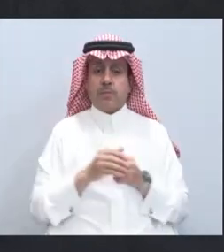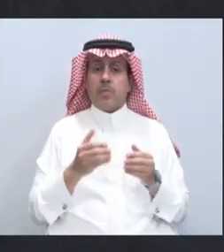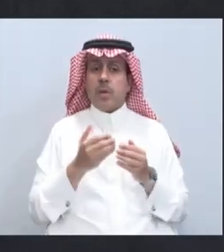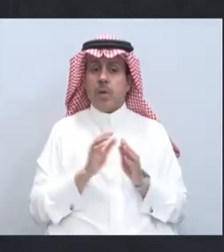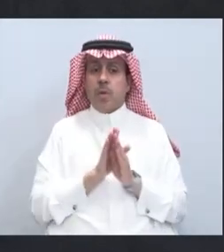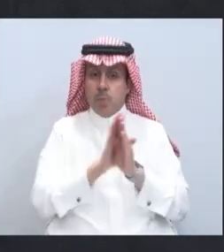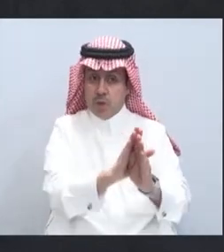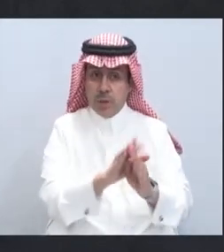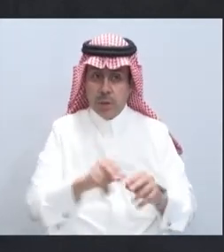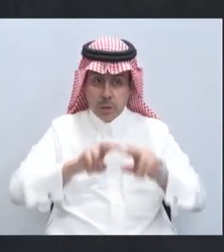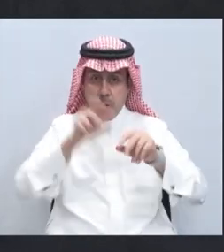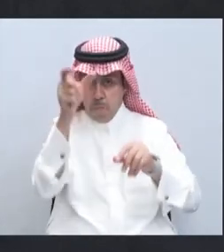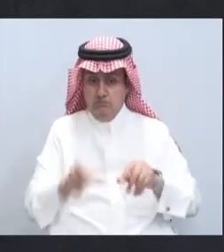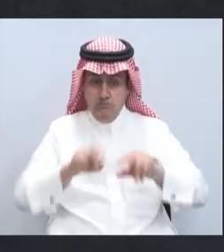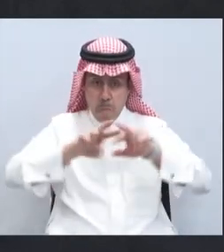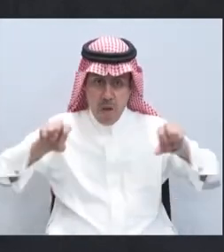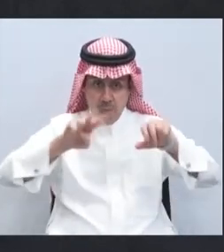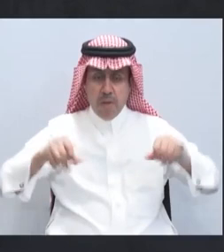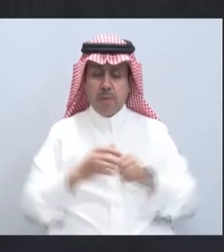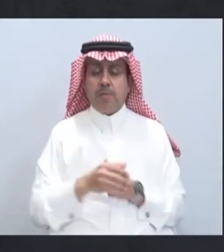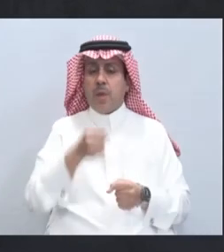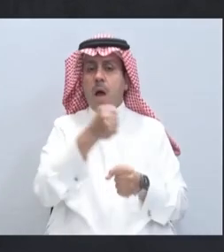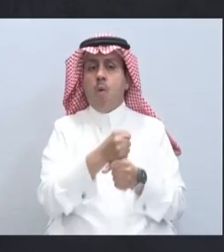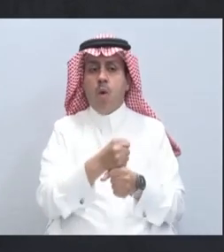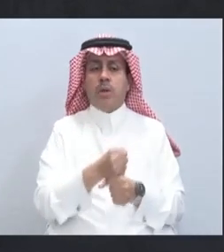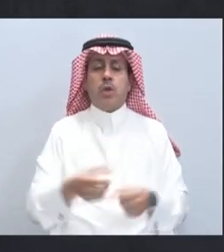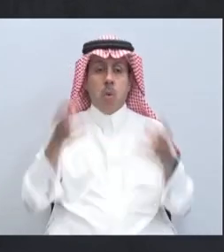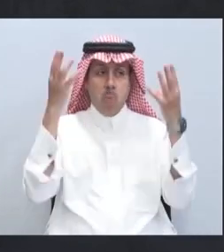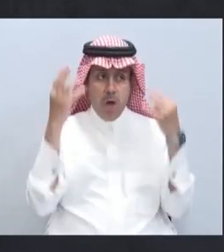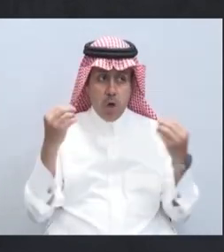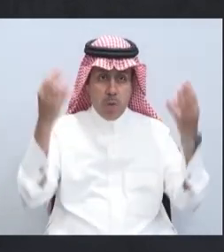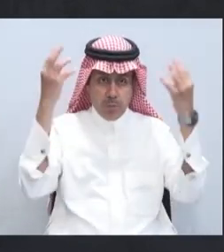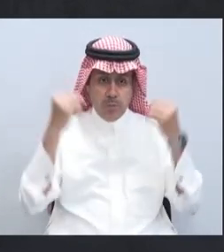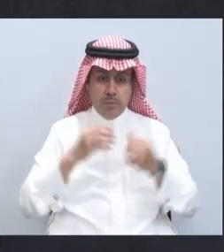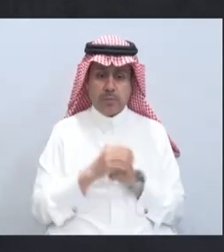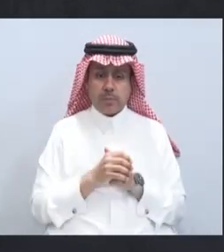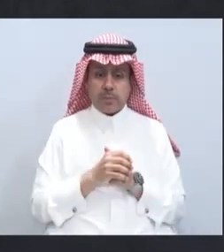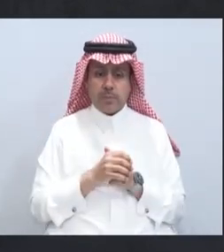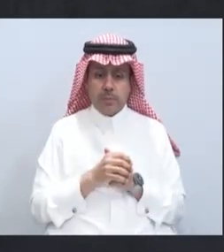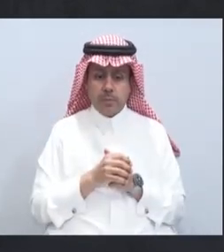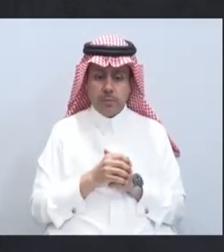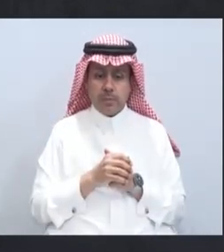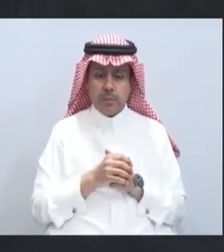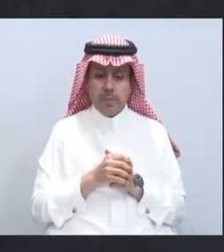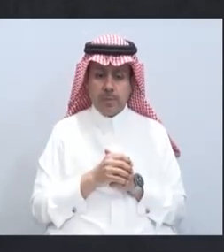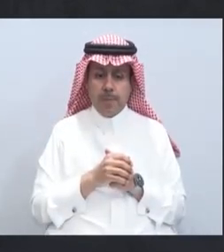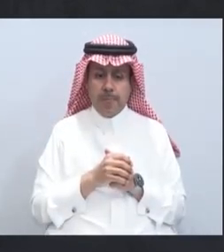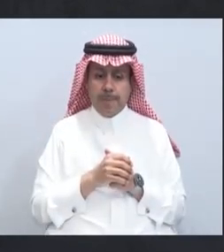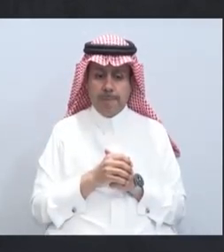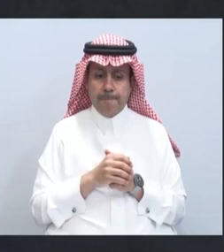الوصول الى قواعد المعلومات فهي تسعى الى تقديم خدمات وترتقي بخدمات جديده